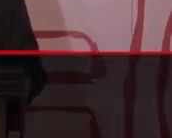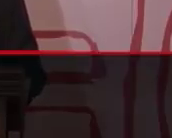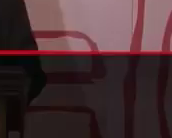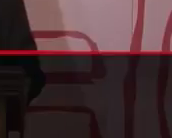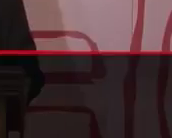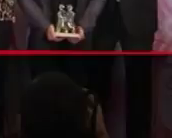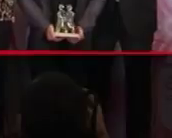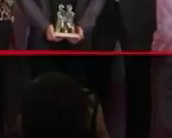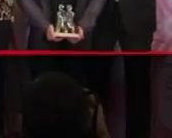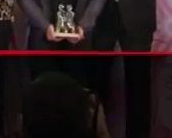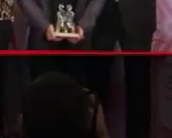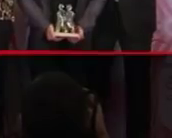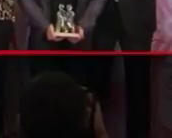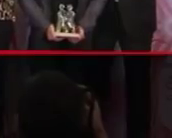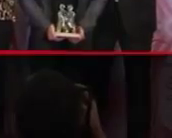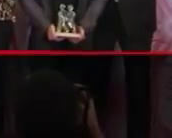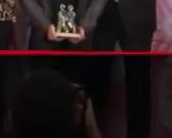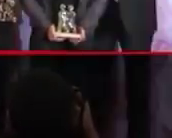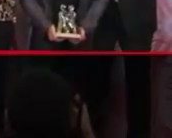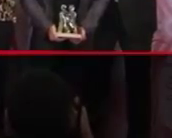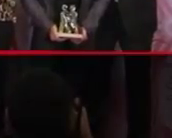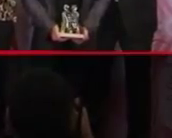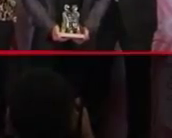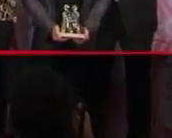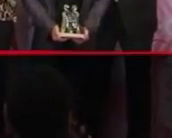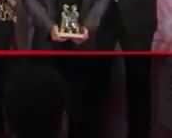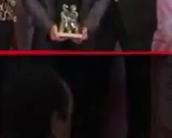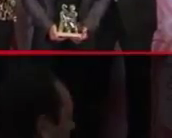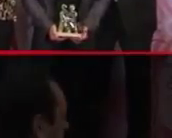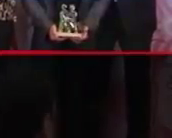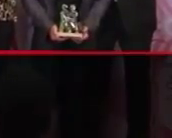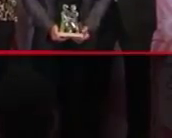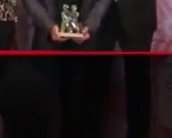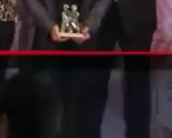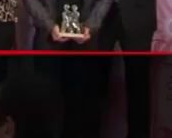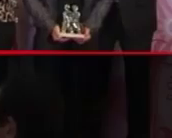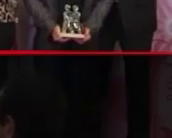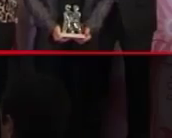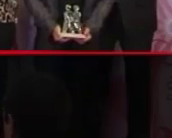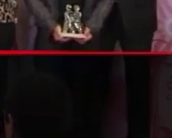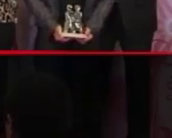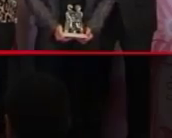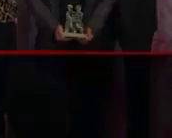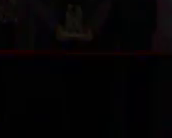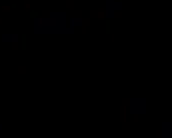Ondarruko Neskatilen elkartea, Etxeko emakume langileen Bizkaiko elkartea eta Garbine Mendizabal izan dira.